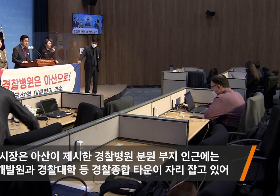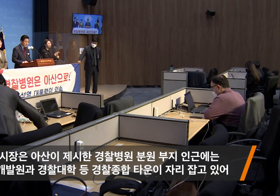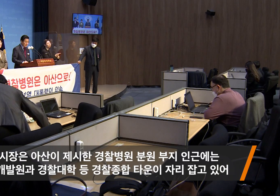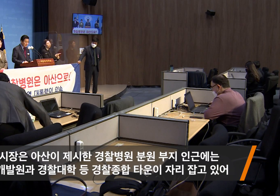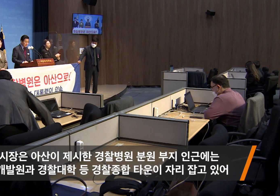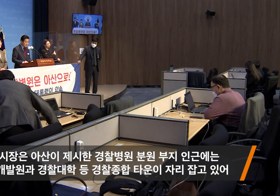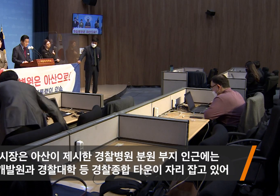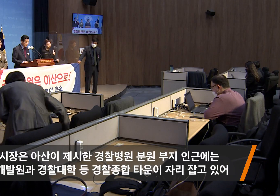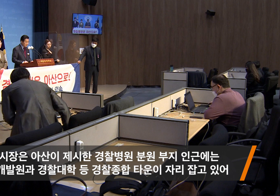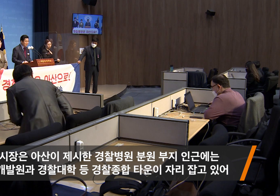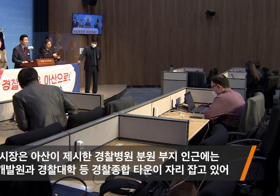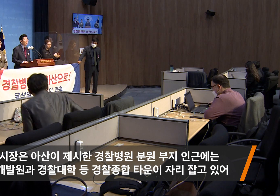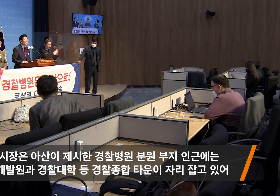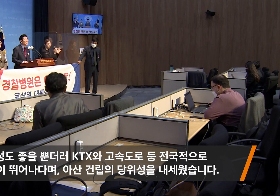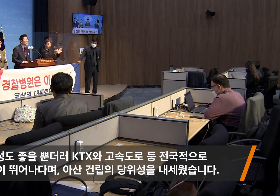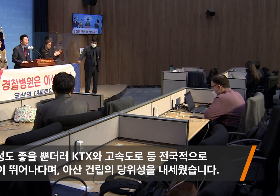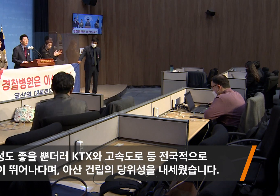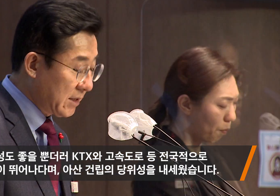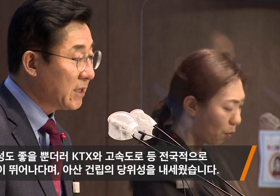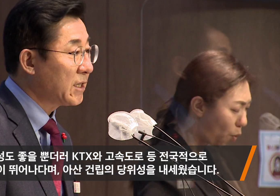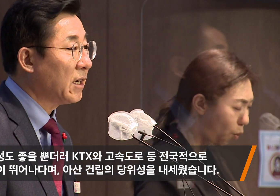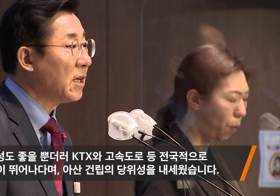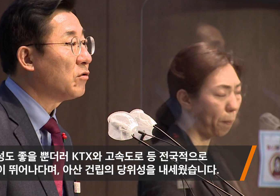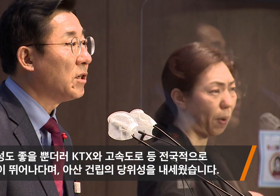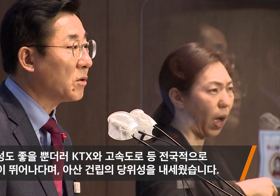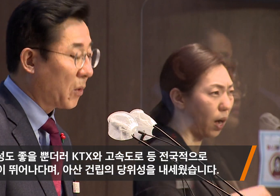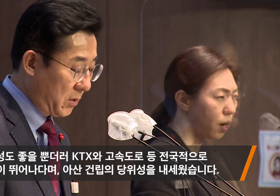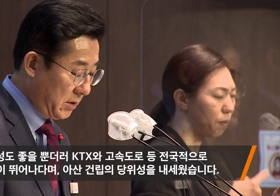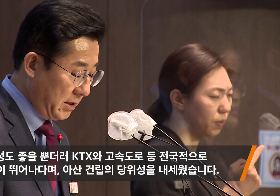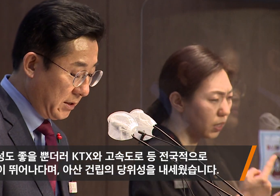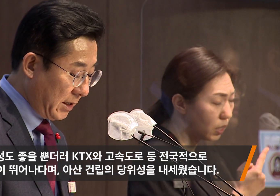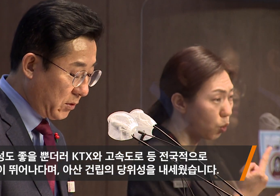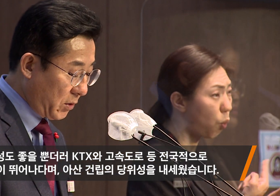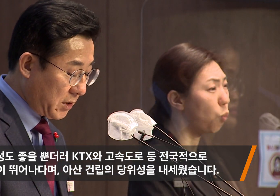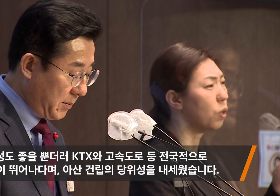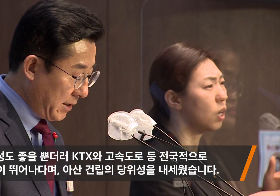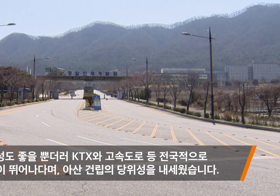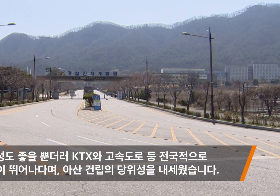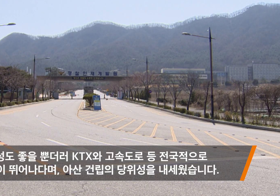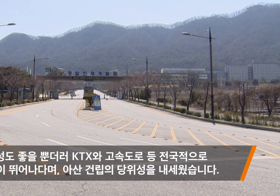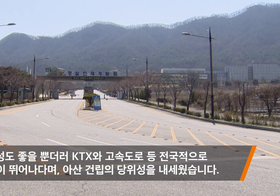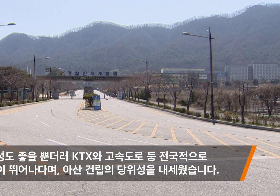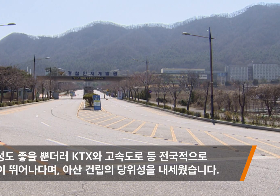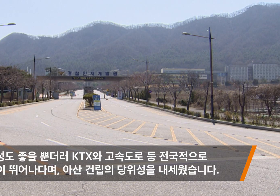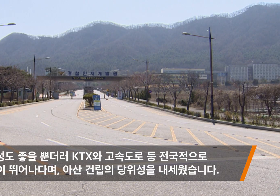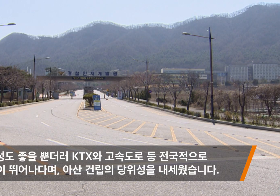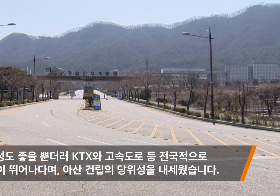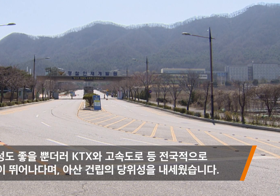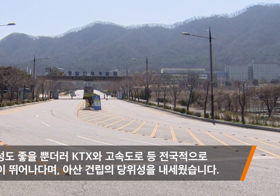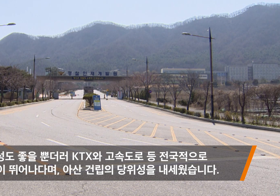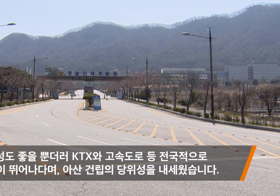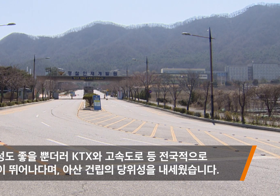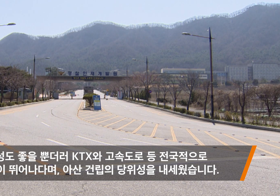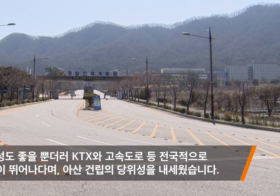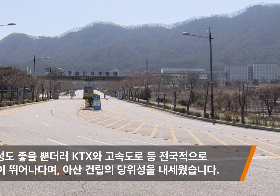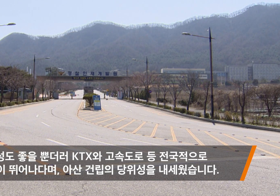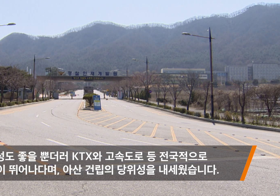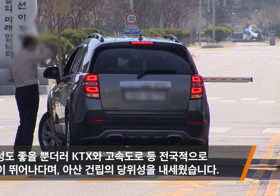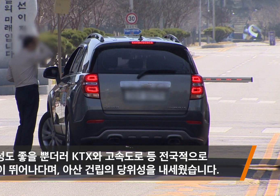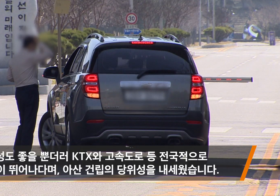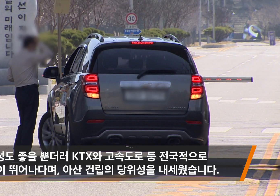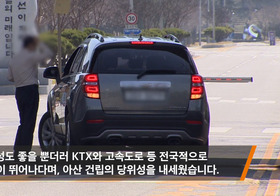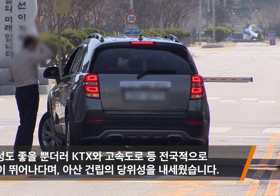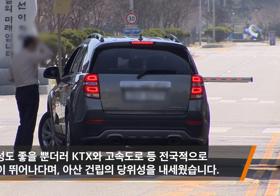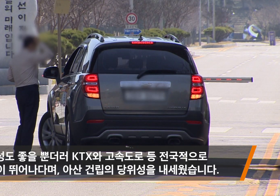경찰 종합타운이 자리잡고 있어 연계성도 좋을 뿐더러 ktx와 고속도로 등 전국적으로